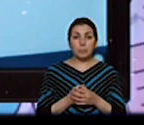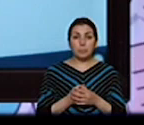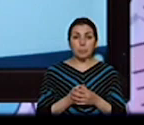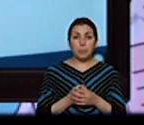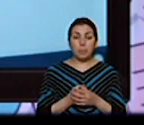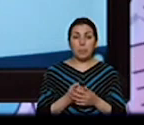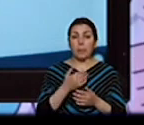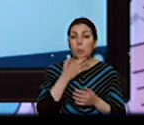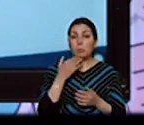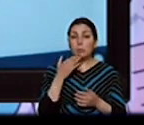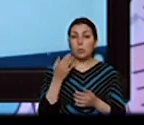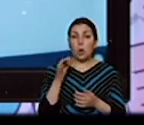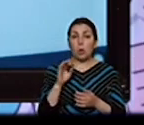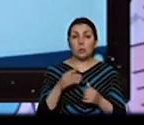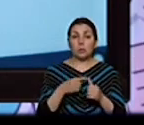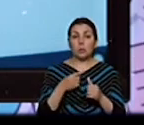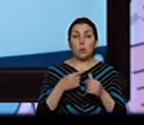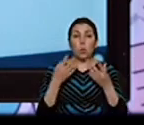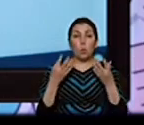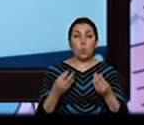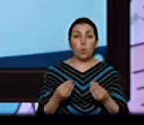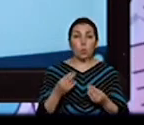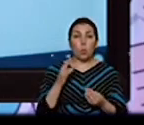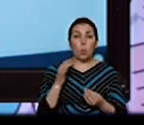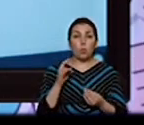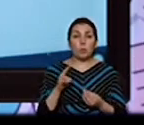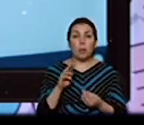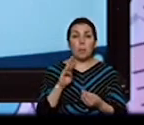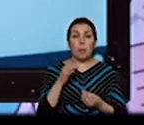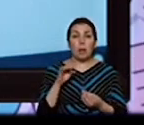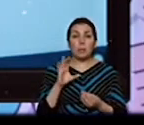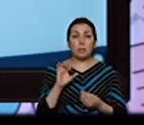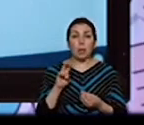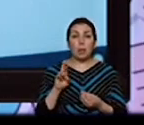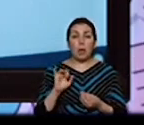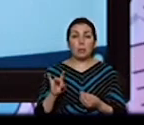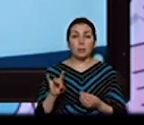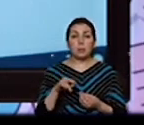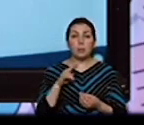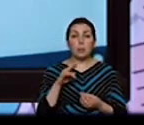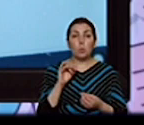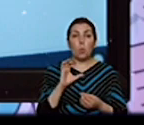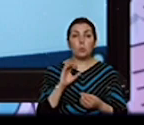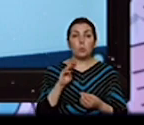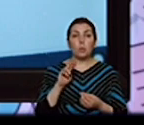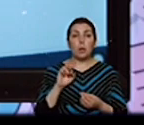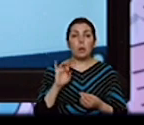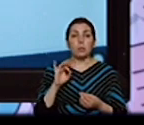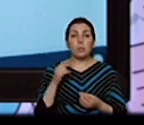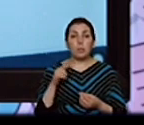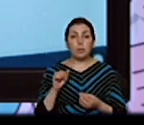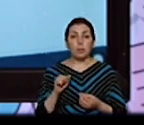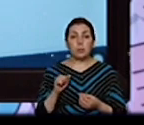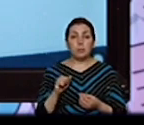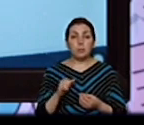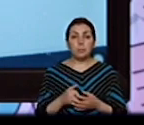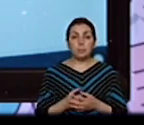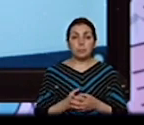Ko'plikdagi otlar kunlarning, maysalar, do'stlariga.